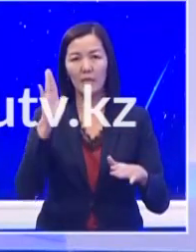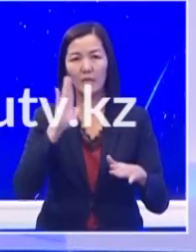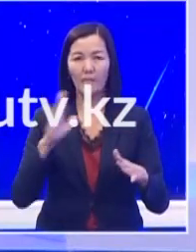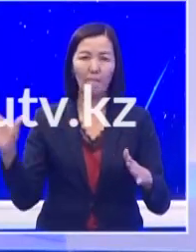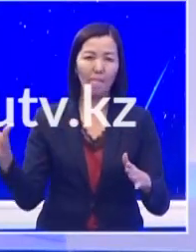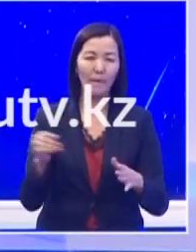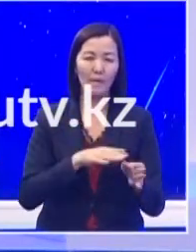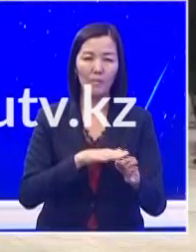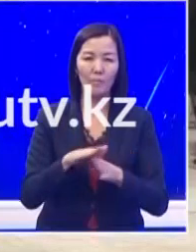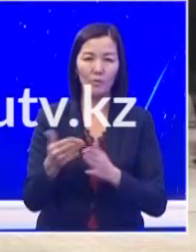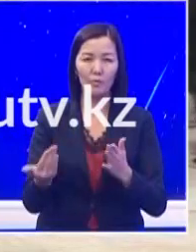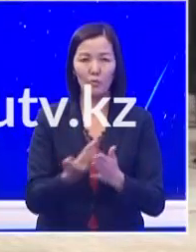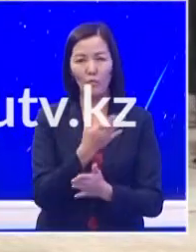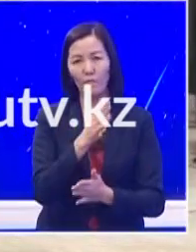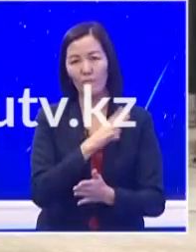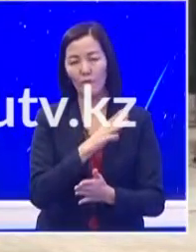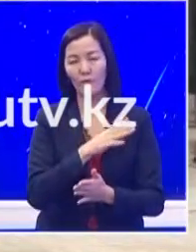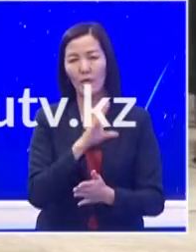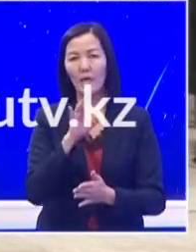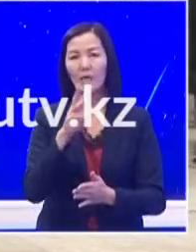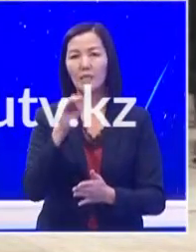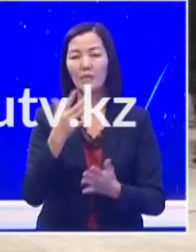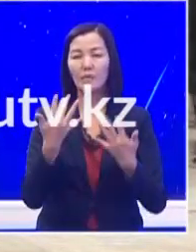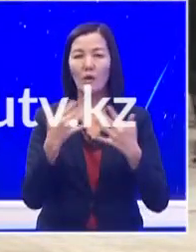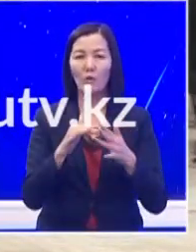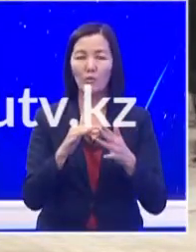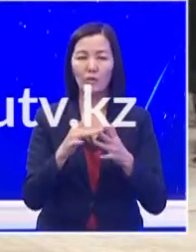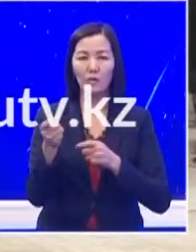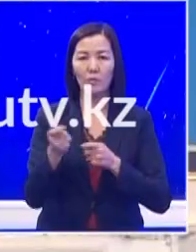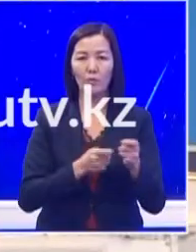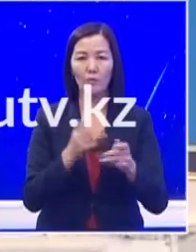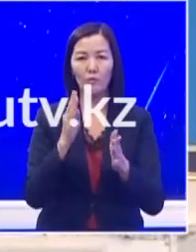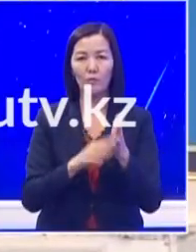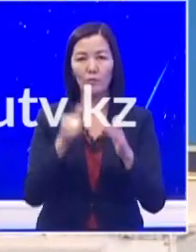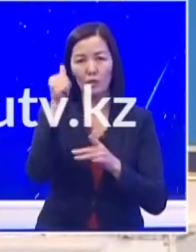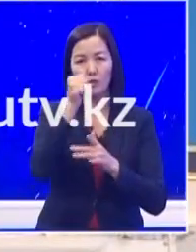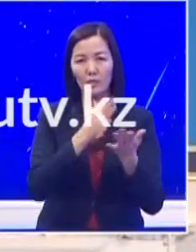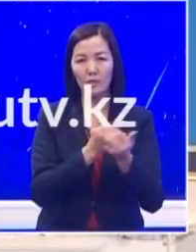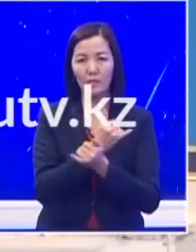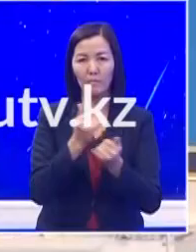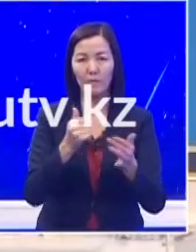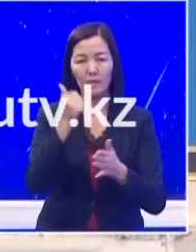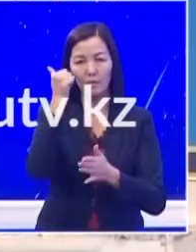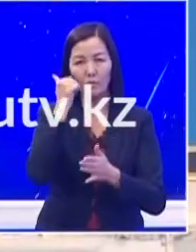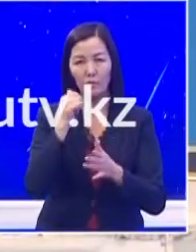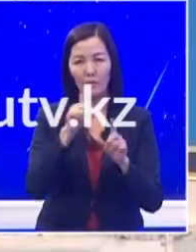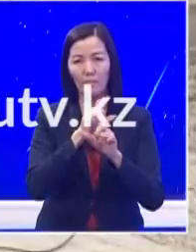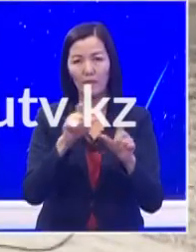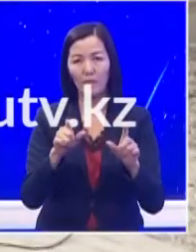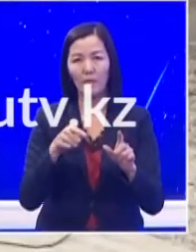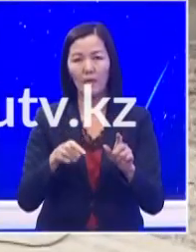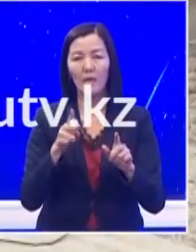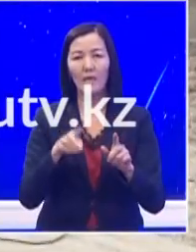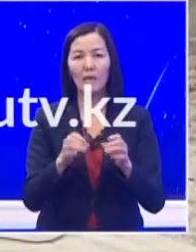жаңаланған. Самса ауылдық округінде ескі әкімдік ғимараты 90 жылдан бері жұмыс істеп келеді. Әбден тозған нысан 2019